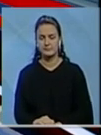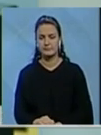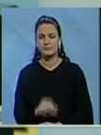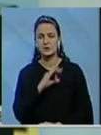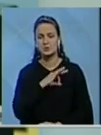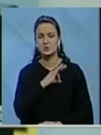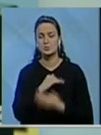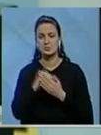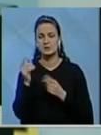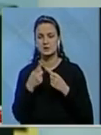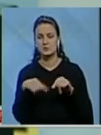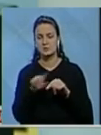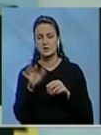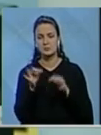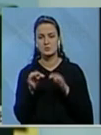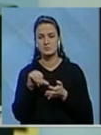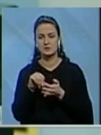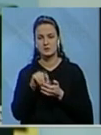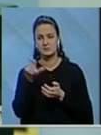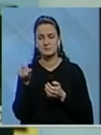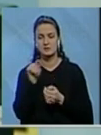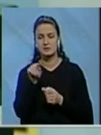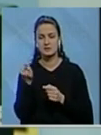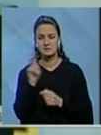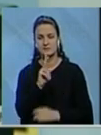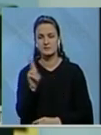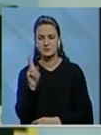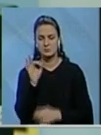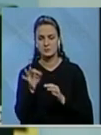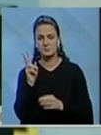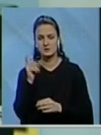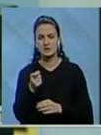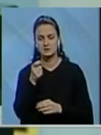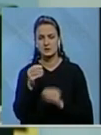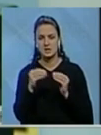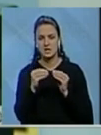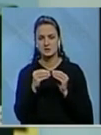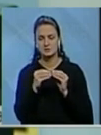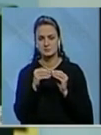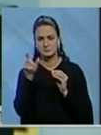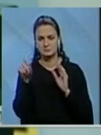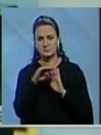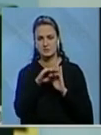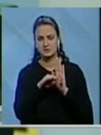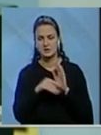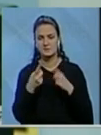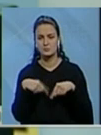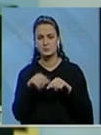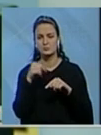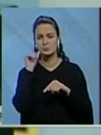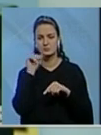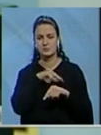იუსტიციის უმაღლესი საბჭოს არამოსამართლე წევრები, ისინი ვინც მოსამართლეობის კანდიდატების ადკაციან სიას, რომელიც საბჭომ